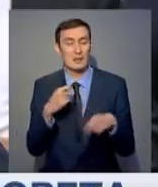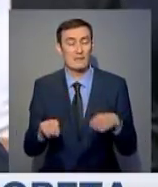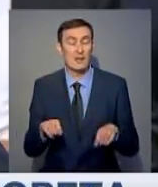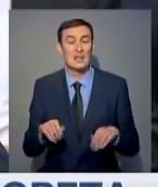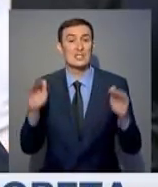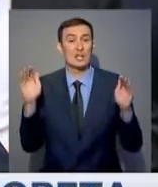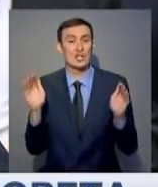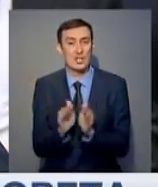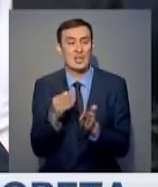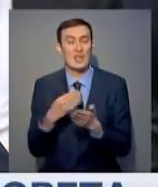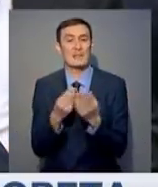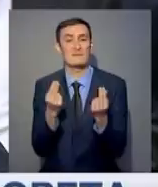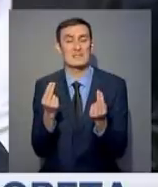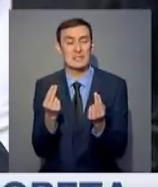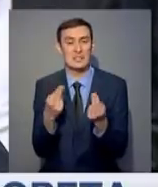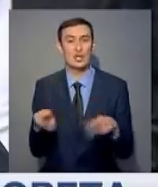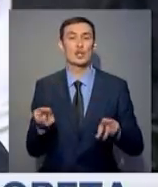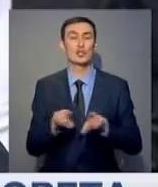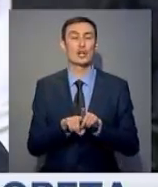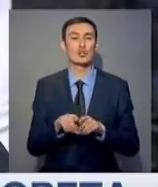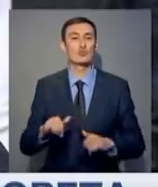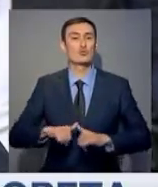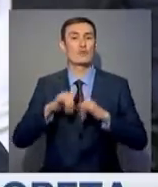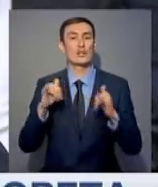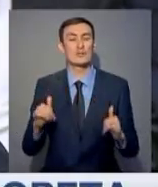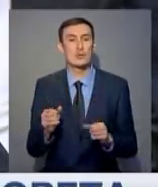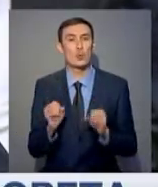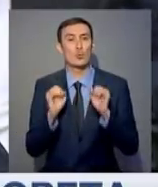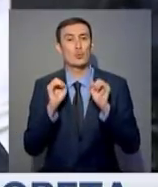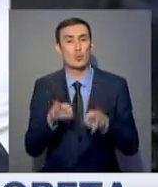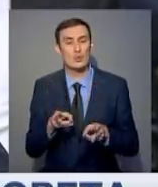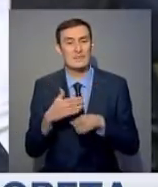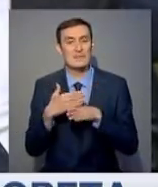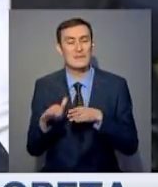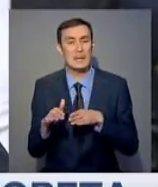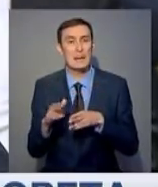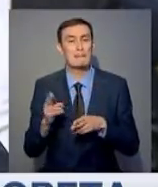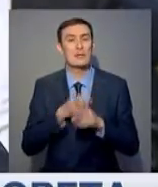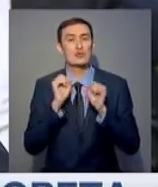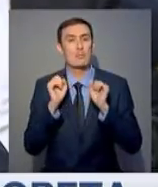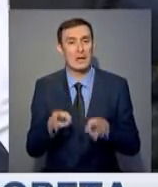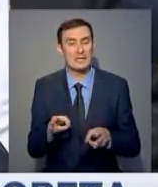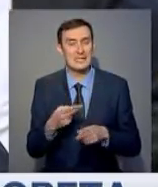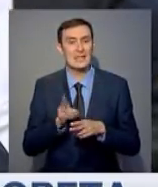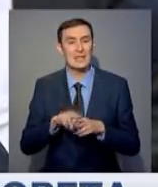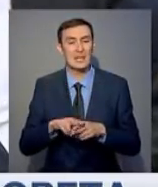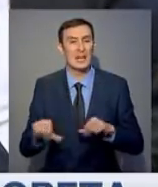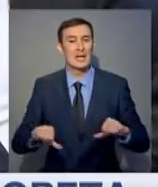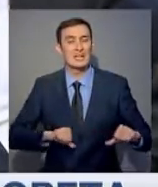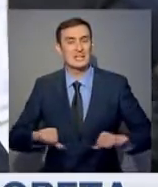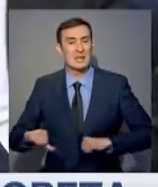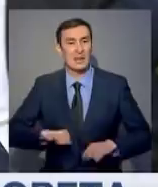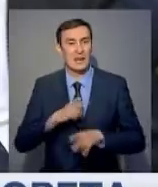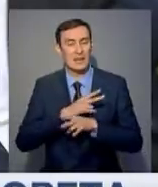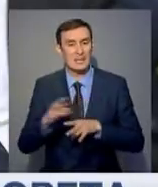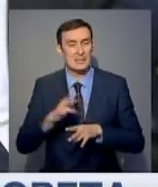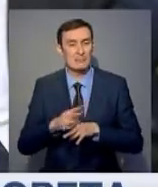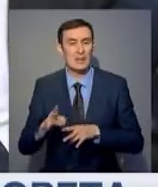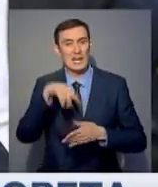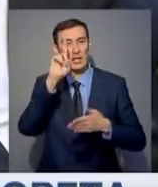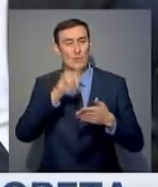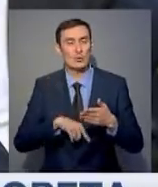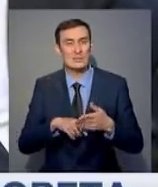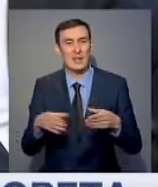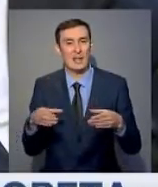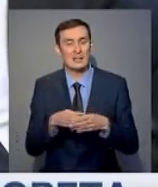сокращение инвестиций также увеличивается угроза в сфере безопасности это терроризм религиозный экстремизм